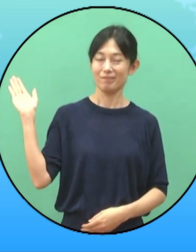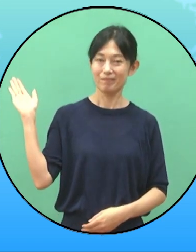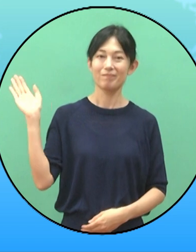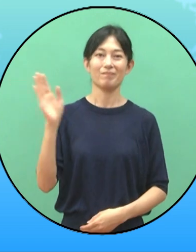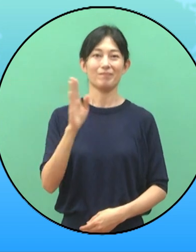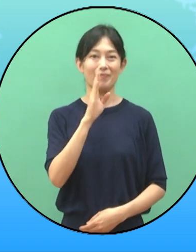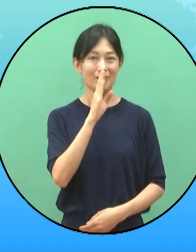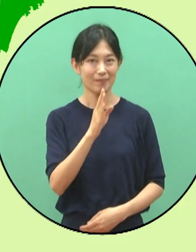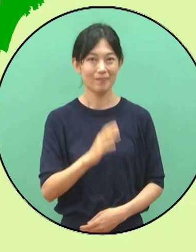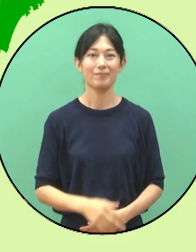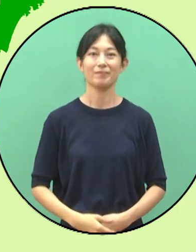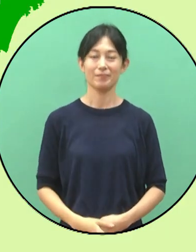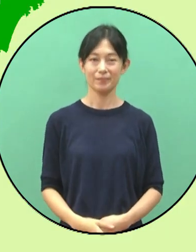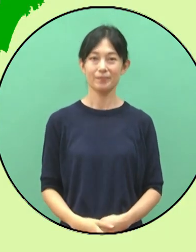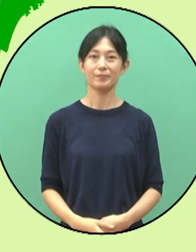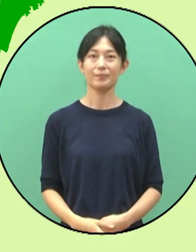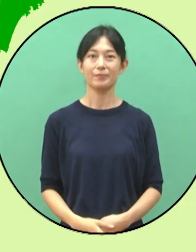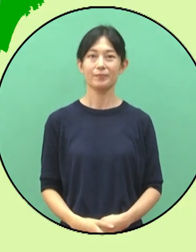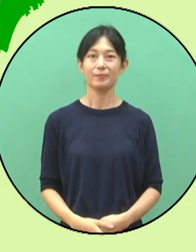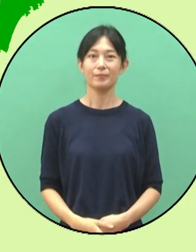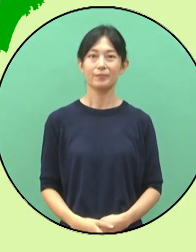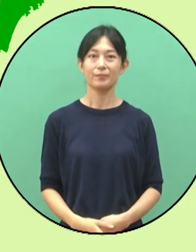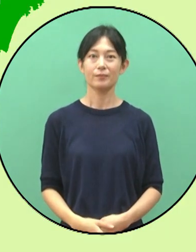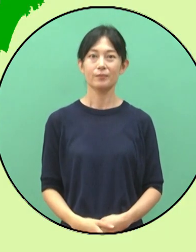募ください。